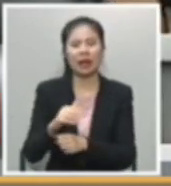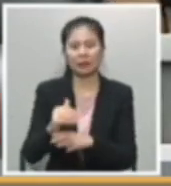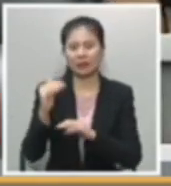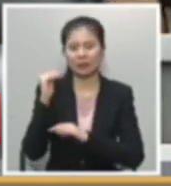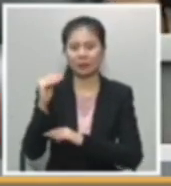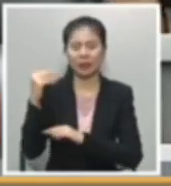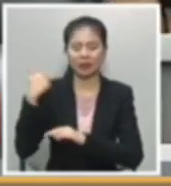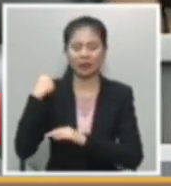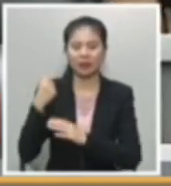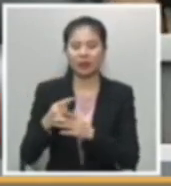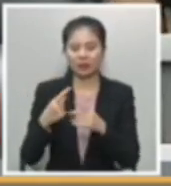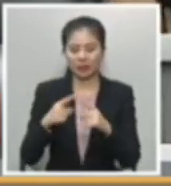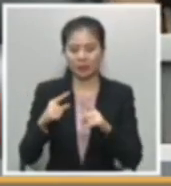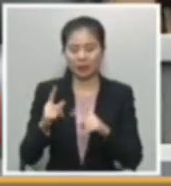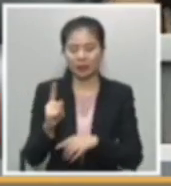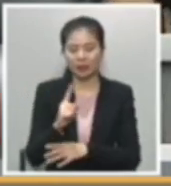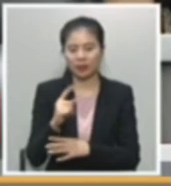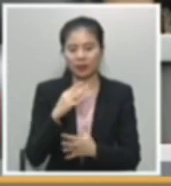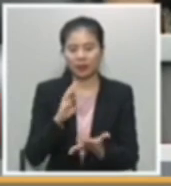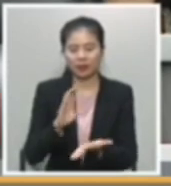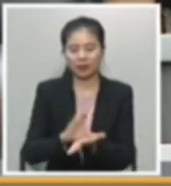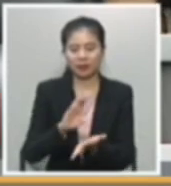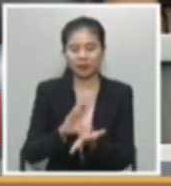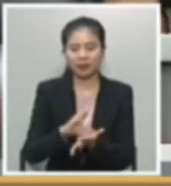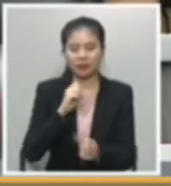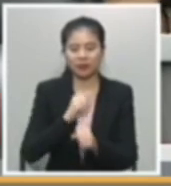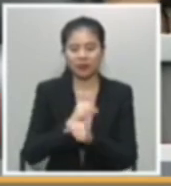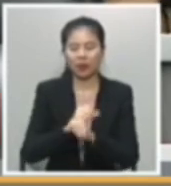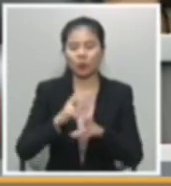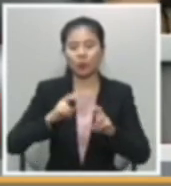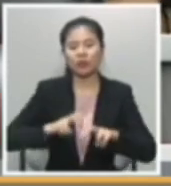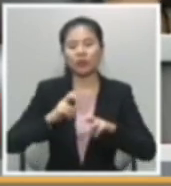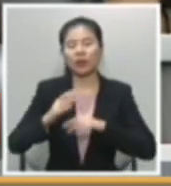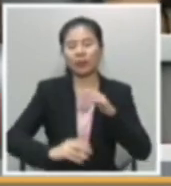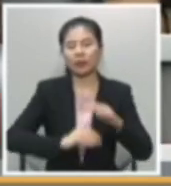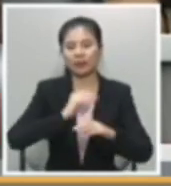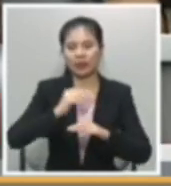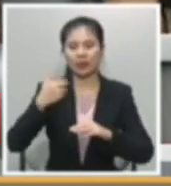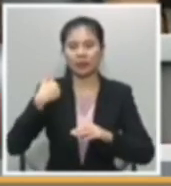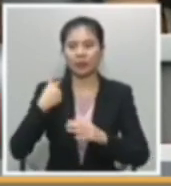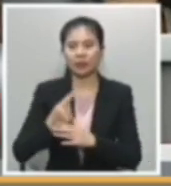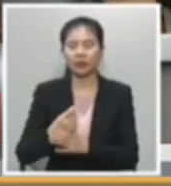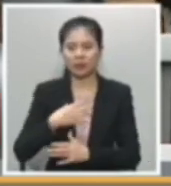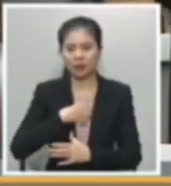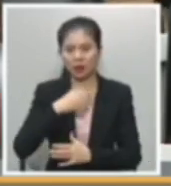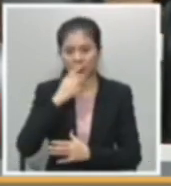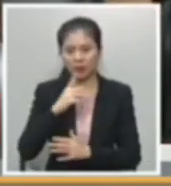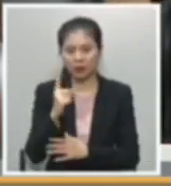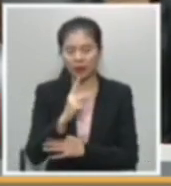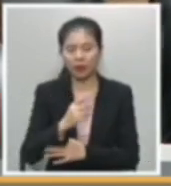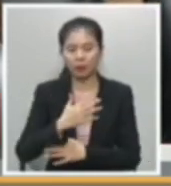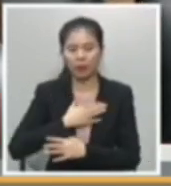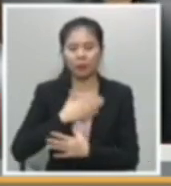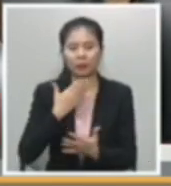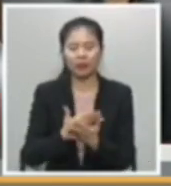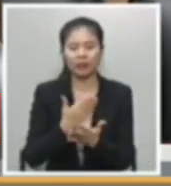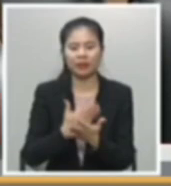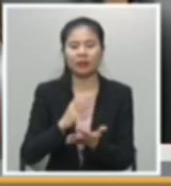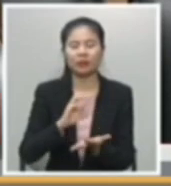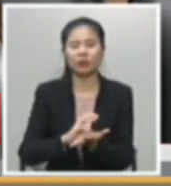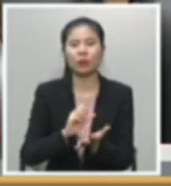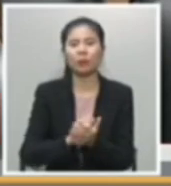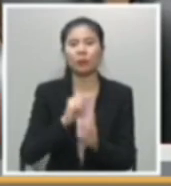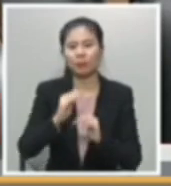ที่ผมอยากจะพูดถึงก็คืองบในการวิจัยและพัฒนาต้องบอกว่าสำหรับผมเนี่ยงบวิจัยในการพัฒนา